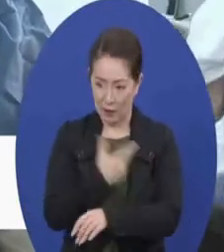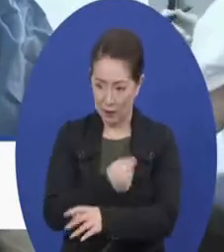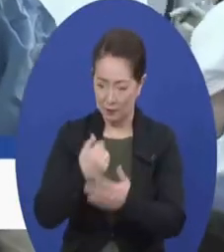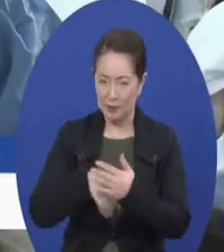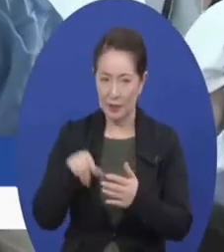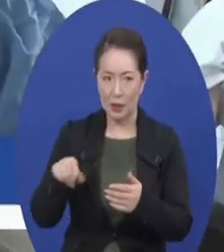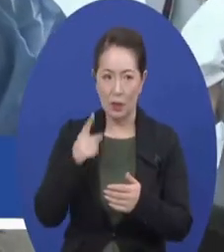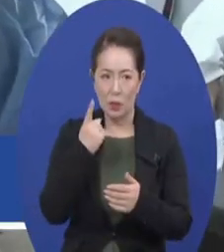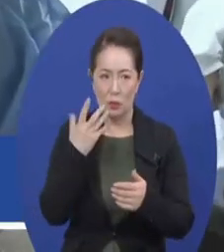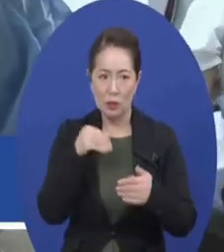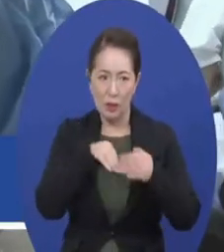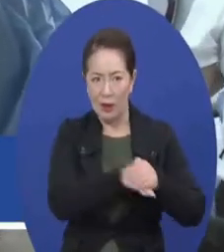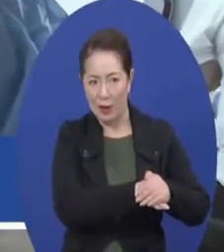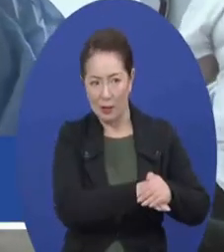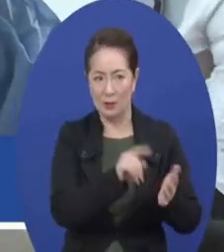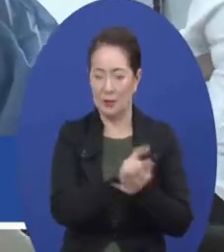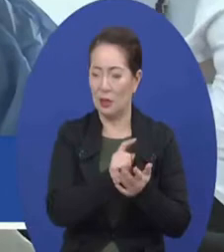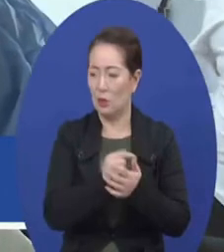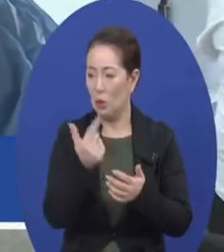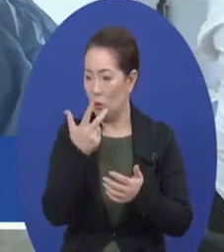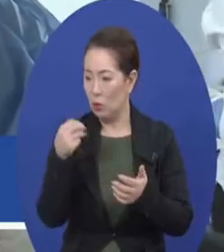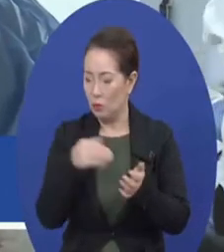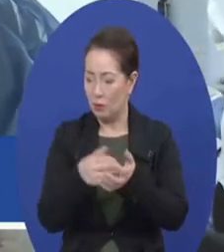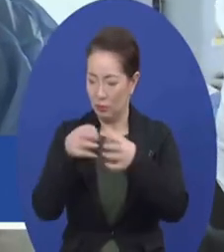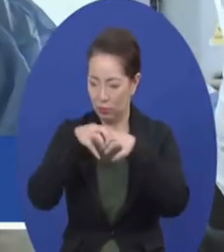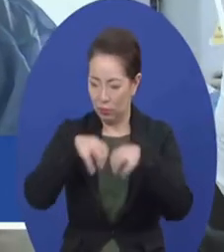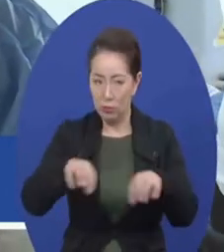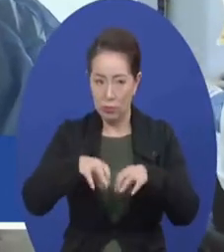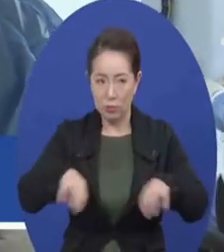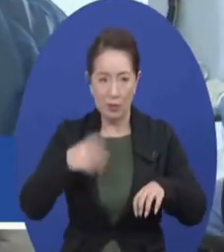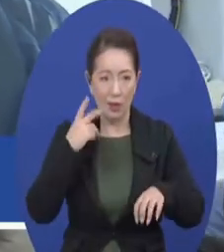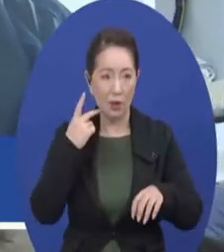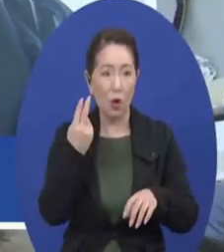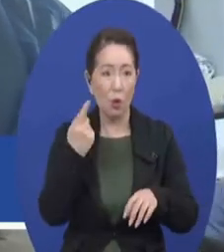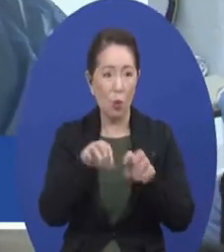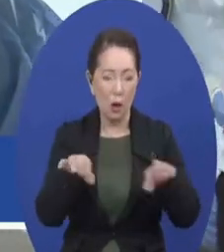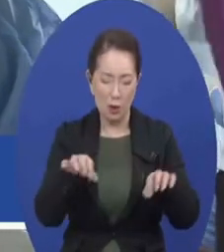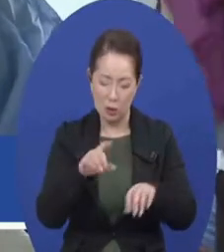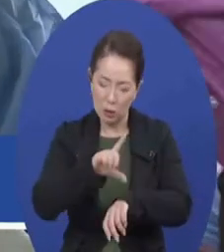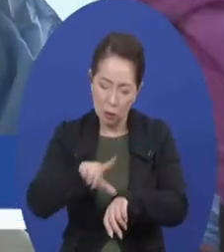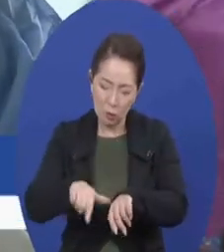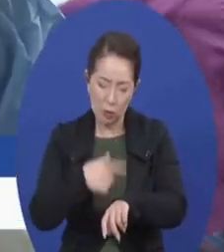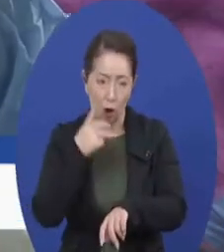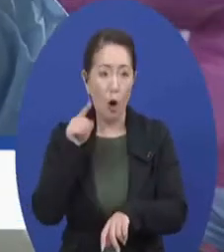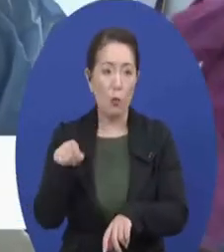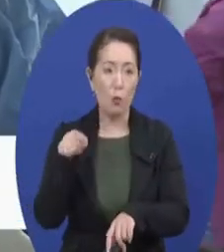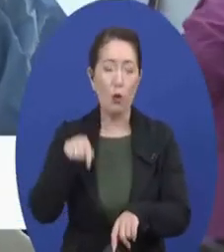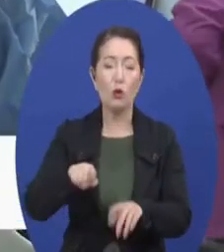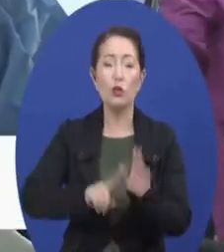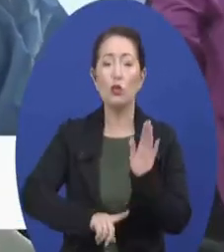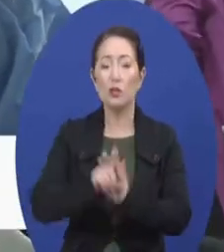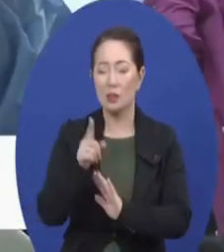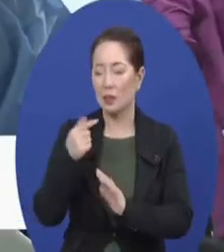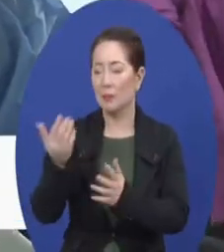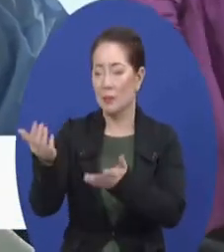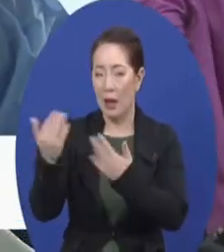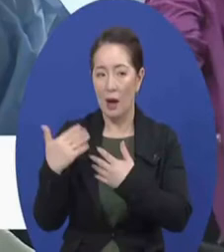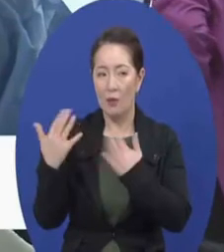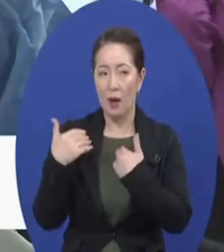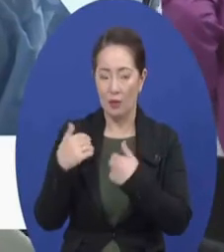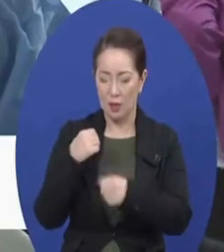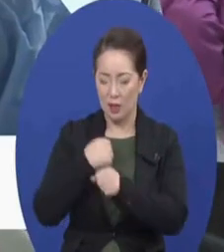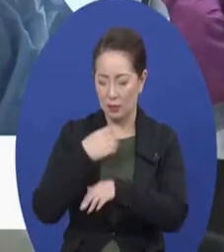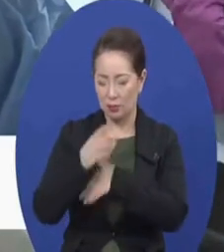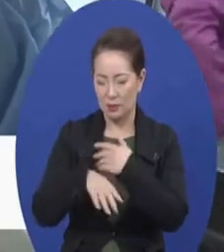бид 150-ийг нөөцлж авч үлдчихэж байгаа. Тийм учраас бас ингээд нөгөө удаашралтай явж байгаа ийм зүйлүүд бас байгаа. Тэгээ өнөөдөрс л бид нар татаа авалтыг